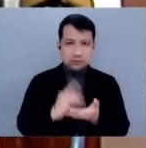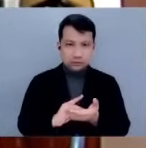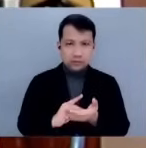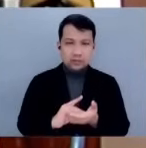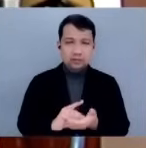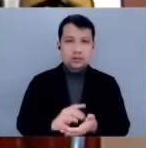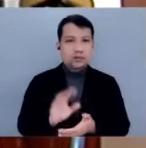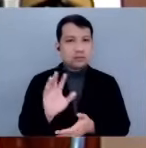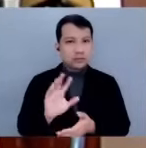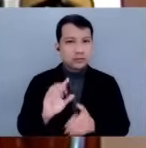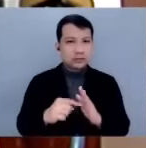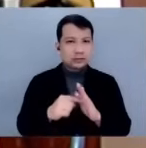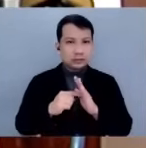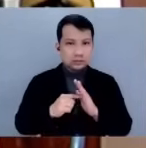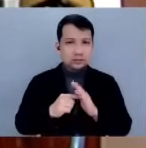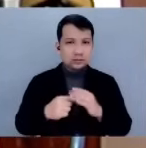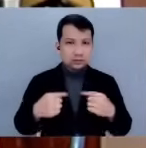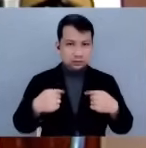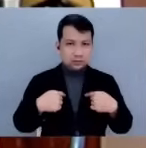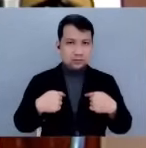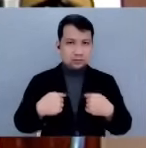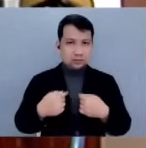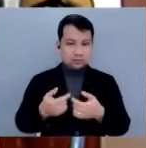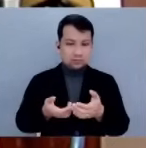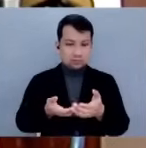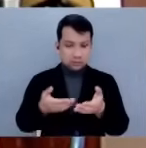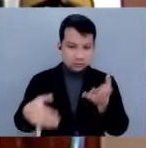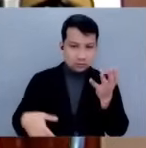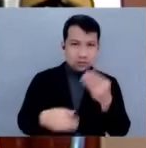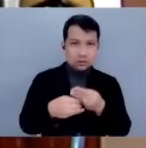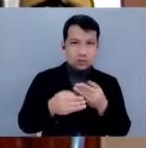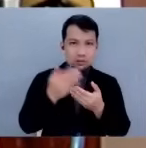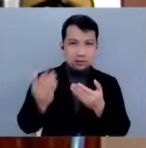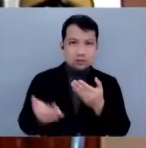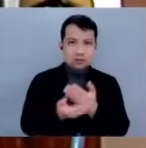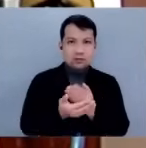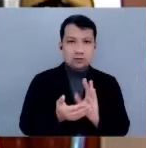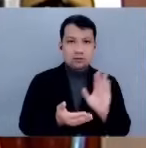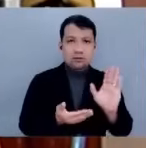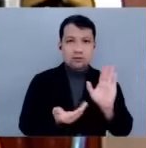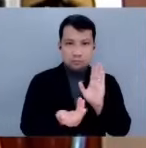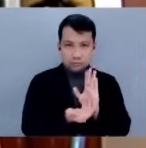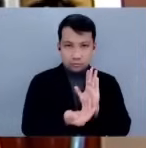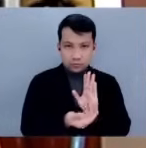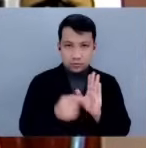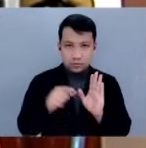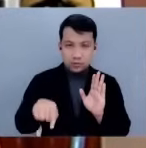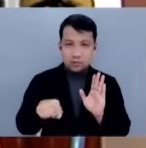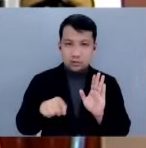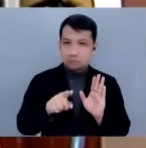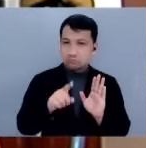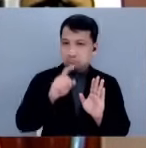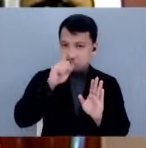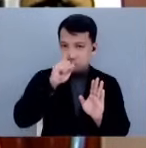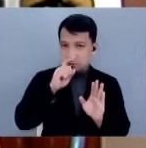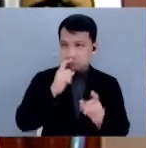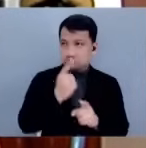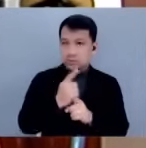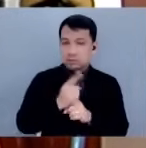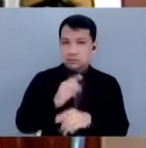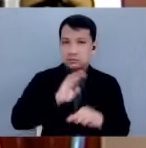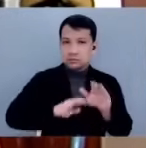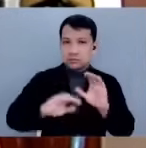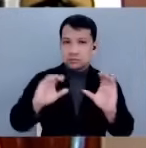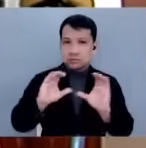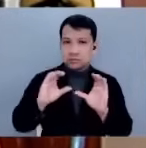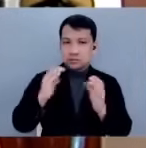ng ating batas na magsasubmit ng dagdag na dokumento para lang patunayan na ikaw ay of age, wala pong birth certificate requirement, para lang